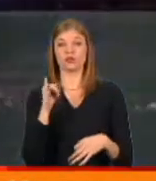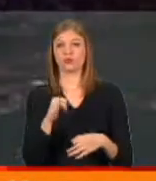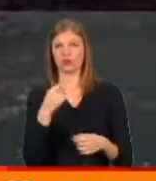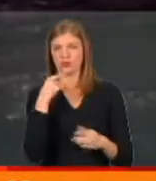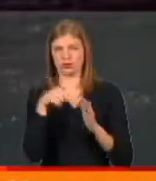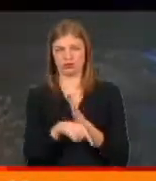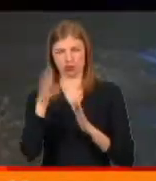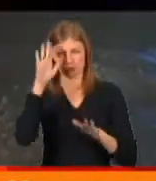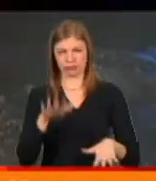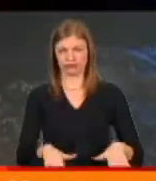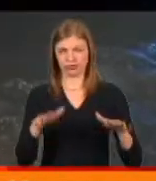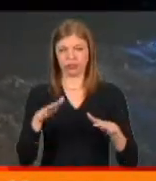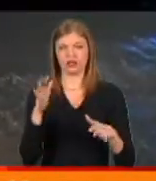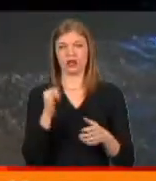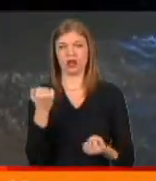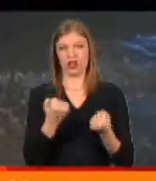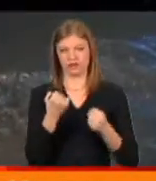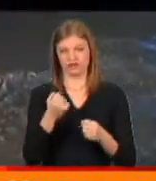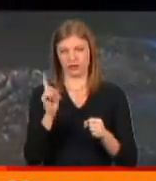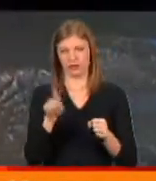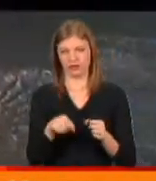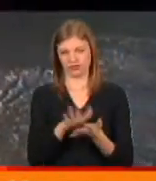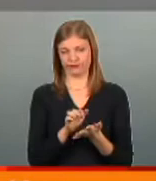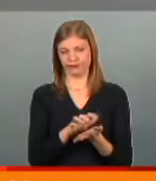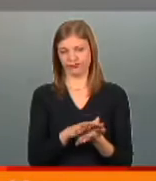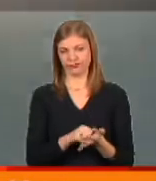глибоких калюжах тонули і глухли автівки.